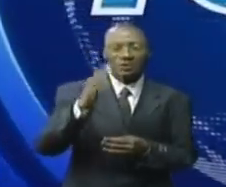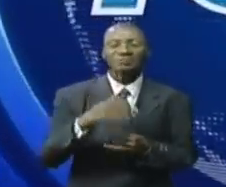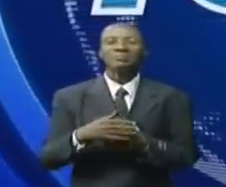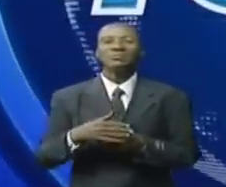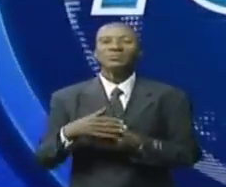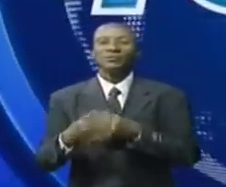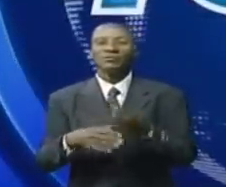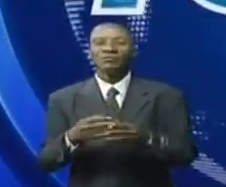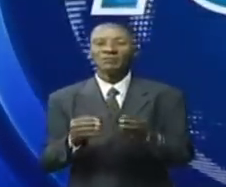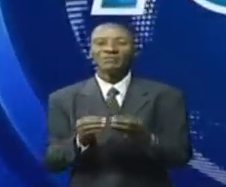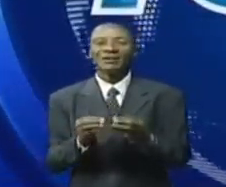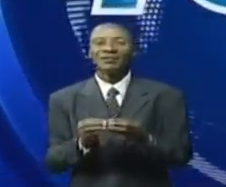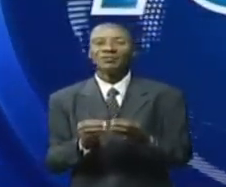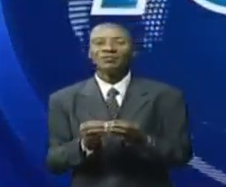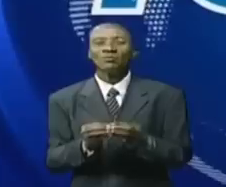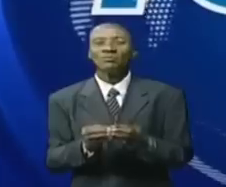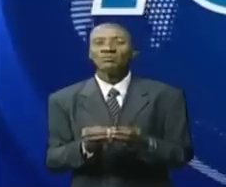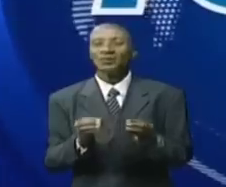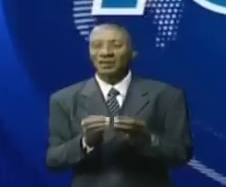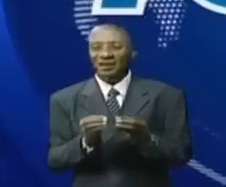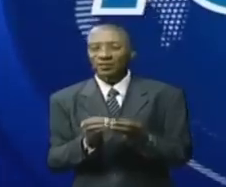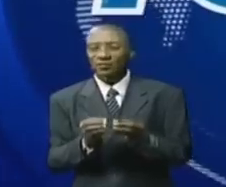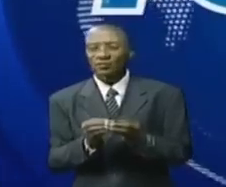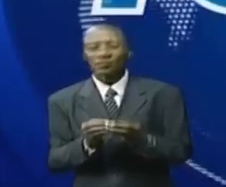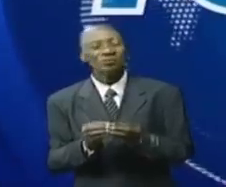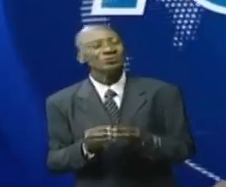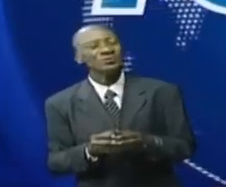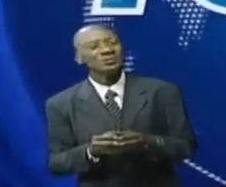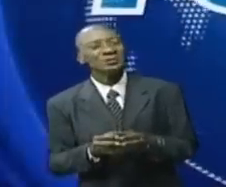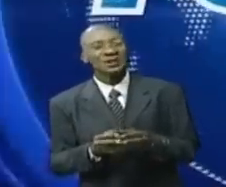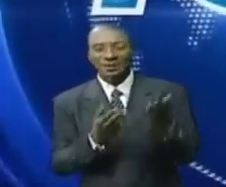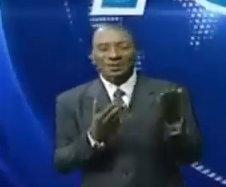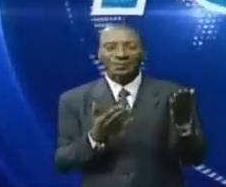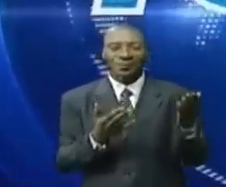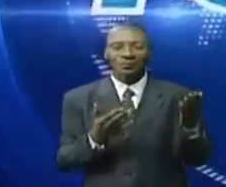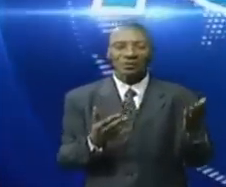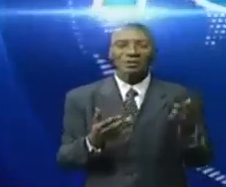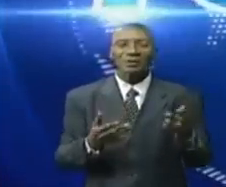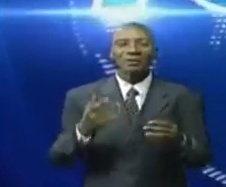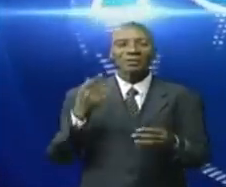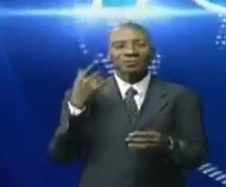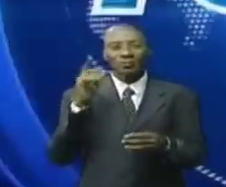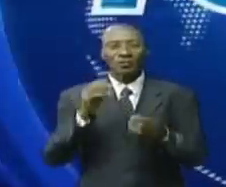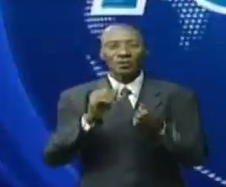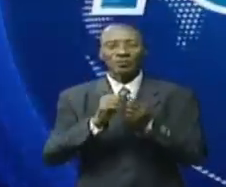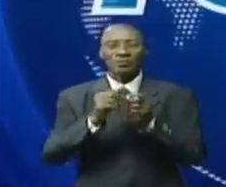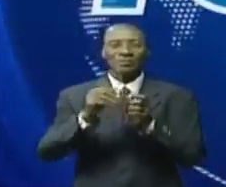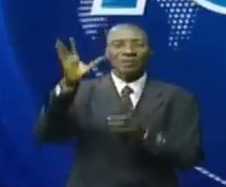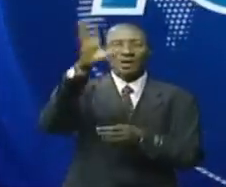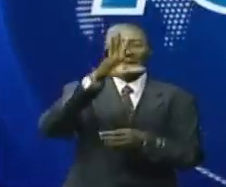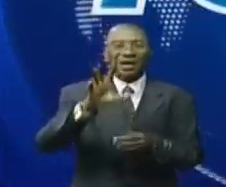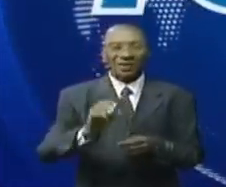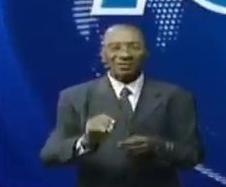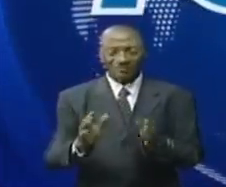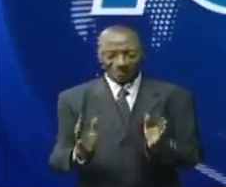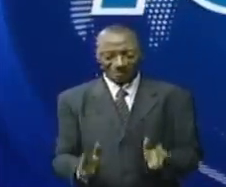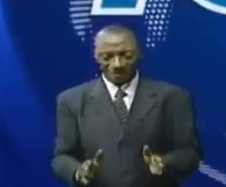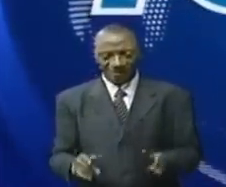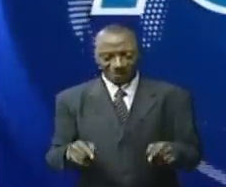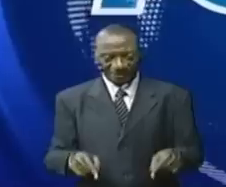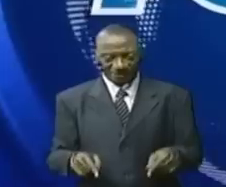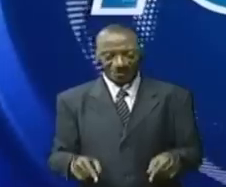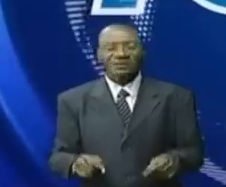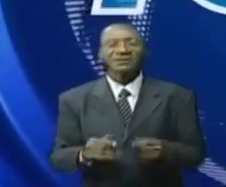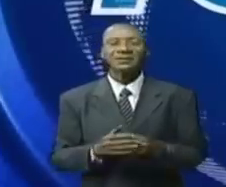l'Union panafricaine des postes. Un cadre qui va permettre aux acteurs panafricains œuvrant dans les secteurs de la numérique de se